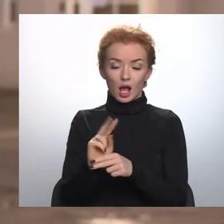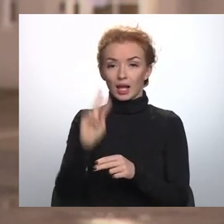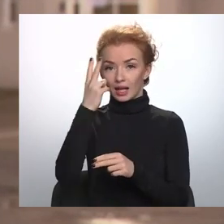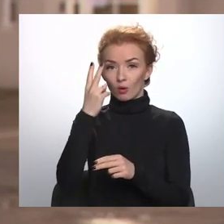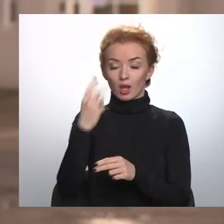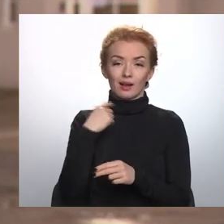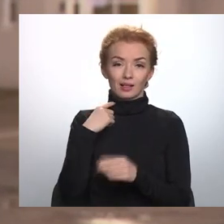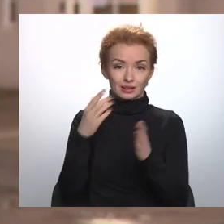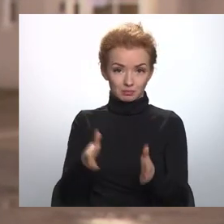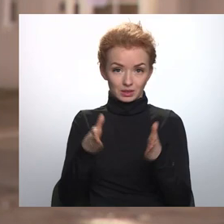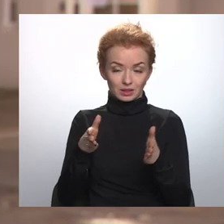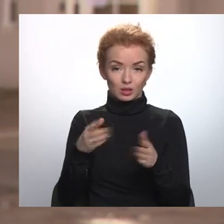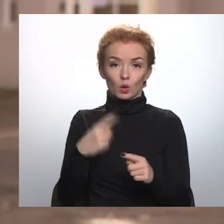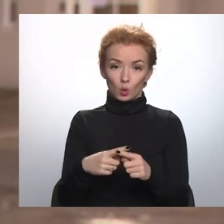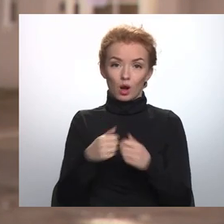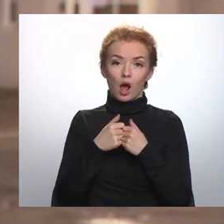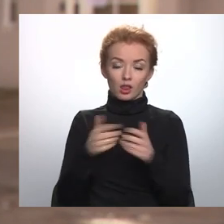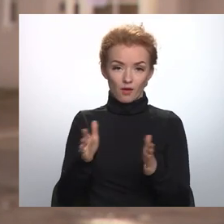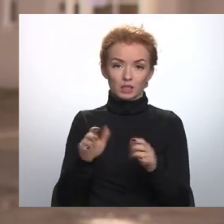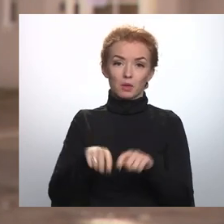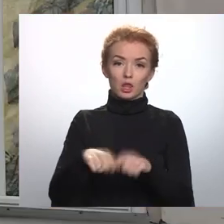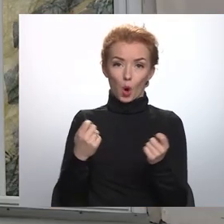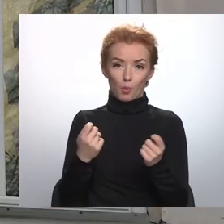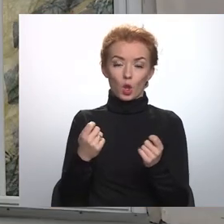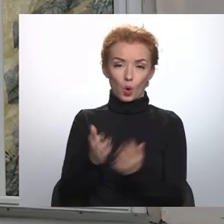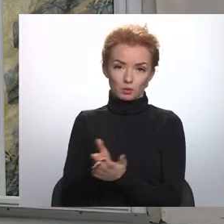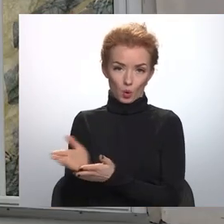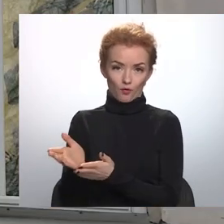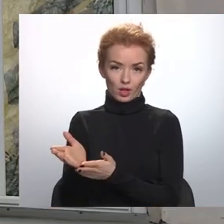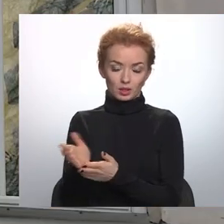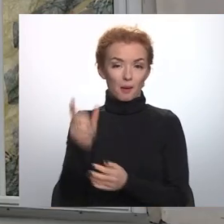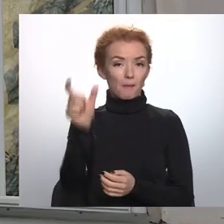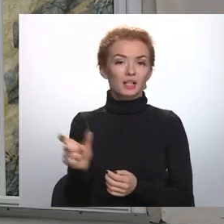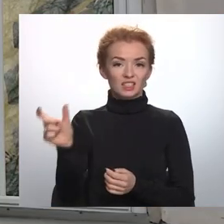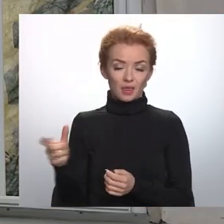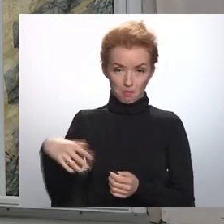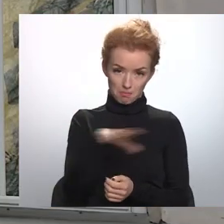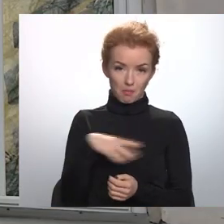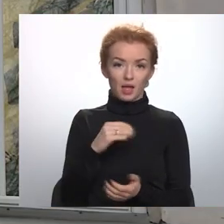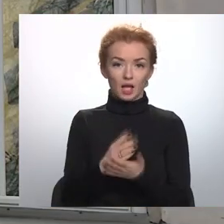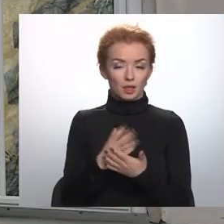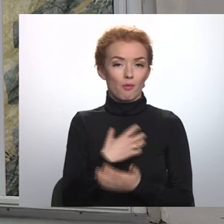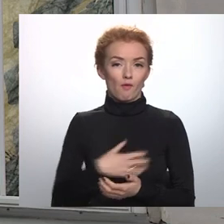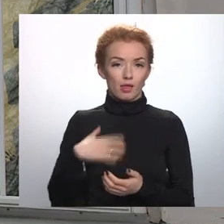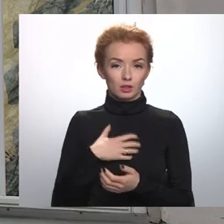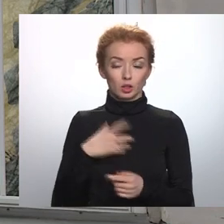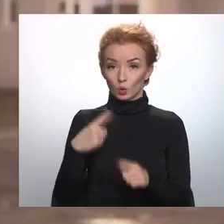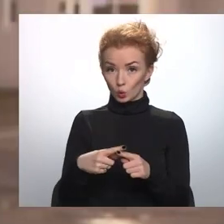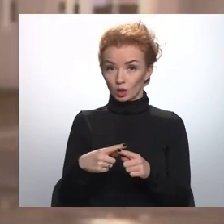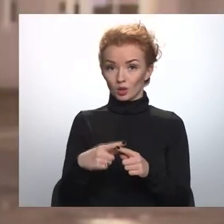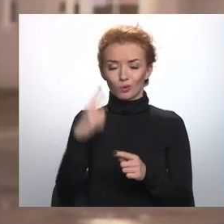slimnīcā un jāatver traumatoloģijas, kā teikt, profils. Nu, pacientiem mēs esam vajadzīgi. Tā kā līdz ar to es domāju,